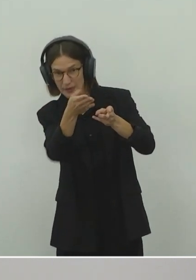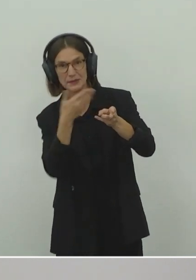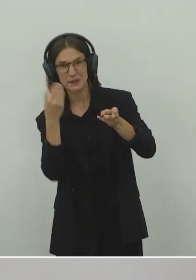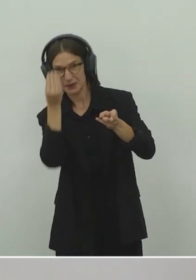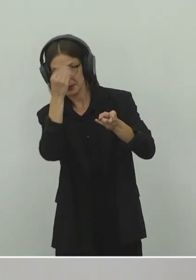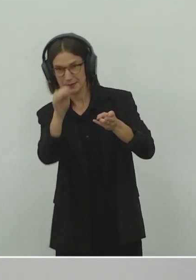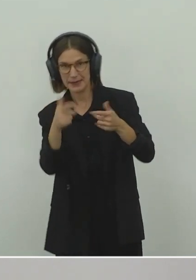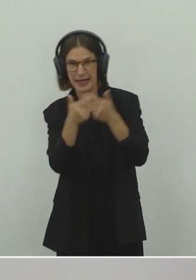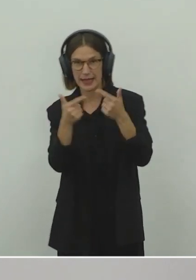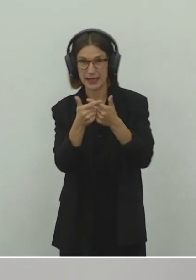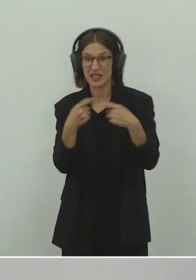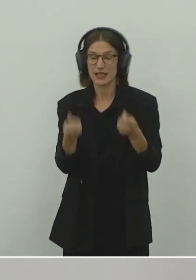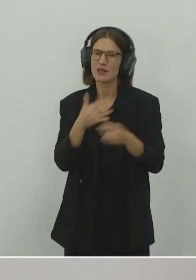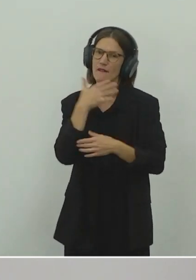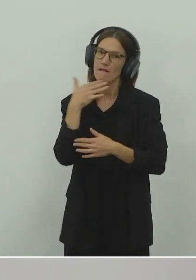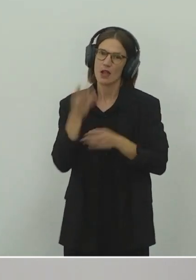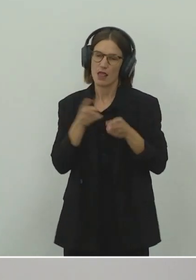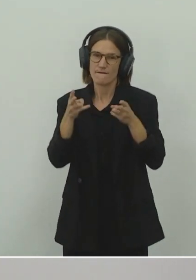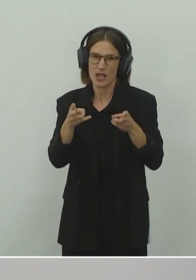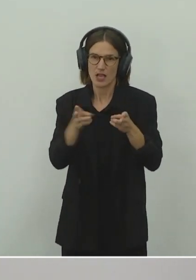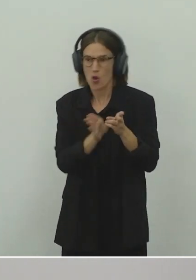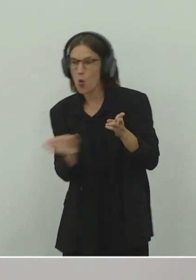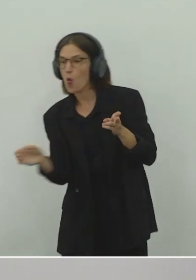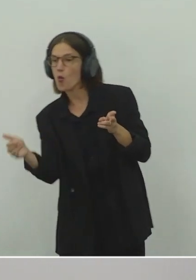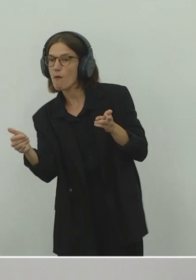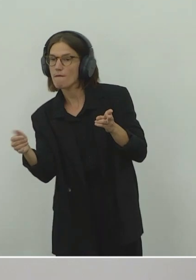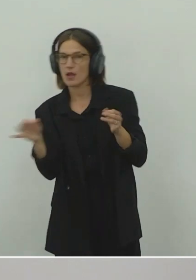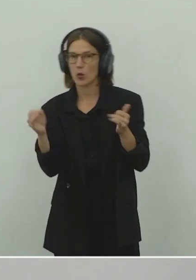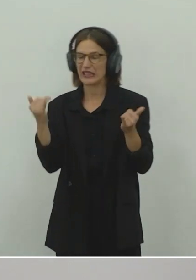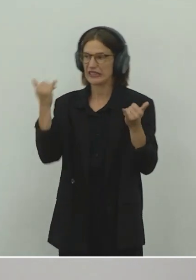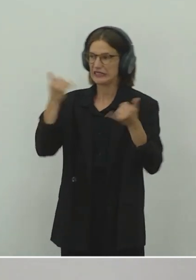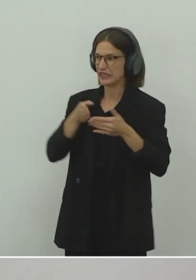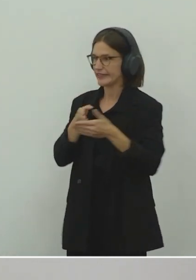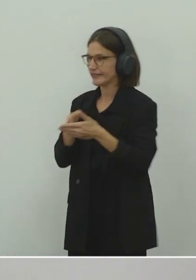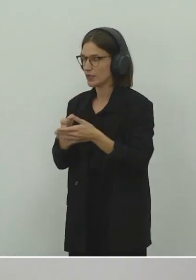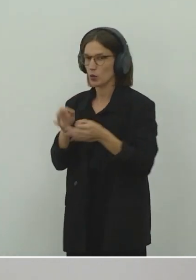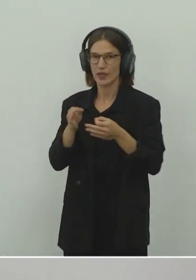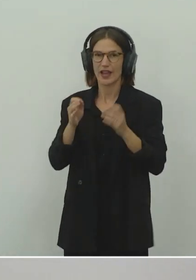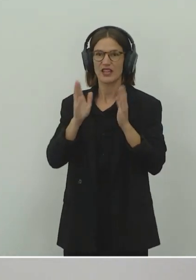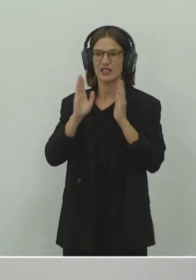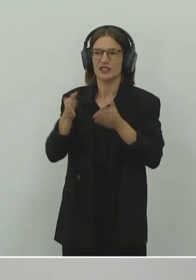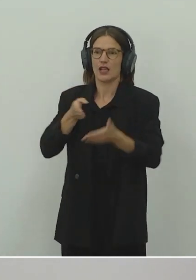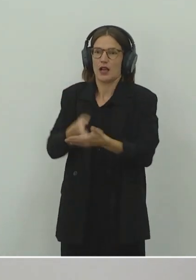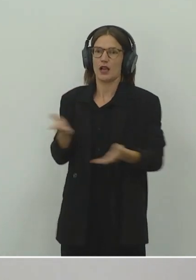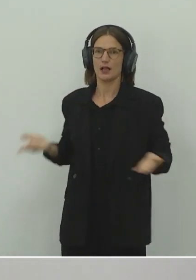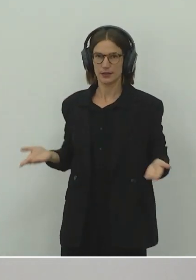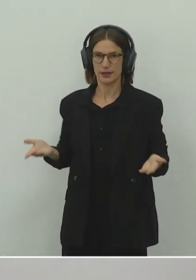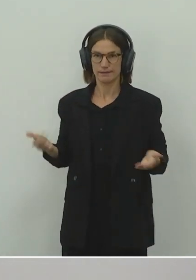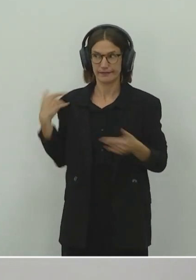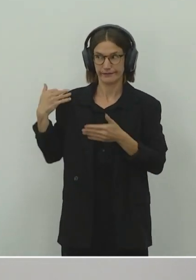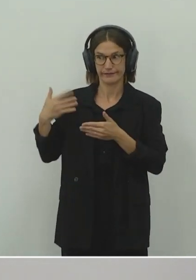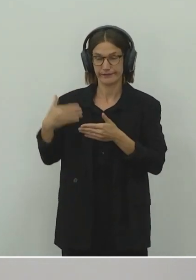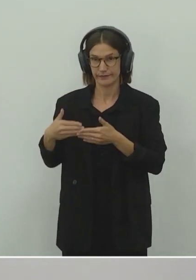gibt Umwege, es gibt Irrwege, es gibt Sackgassen. Die Vorgeschichte lässt nichts Gutes